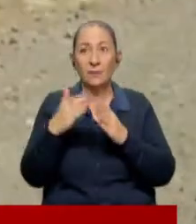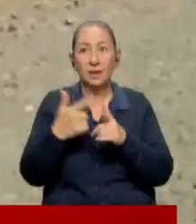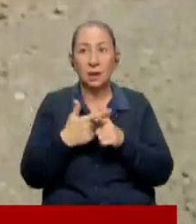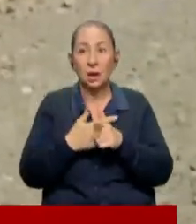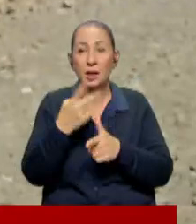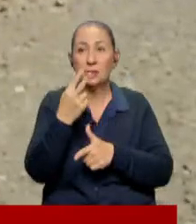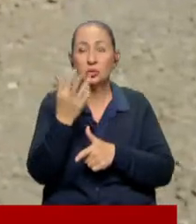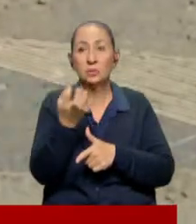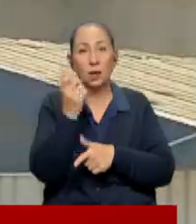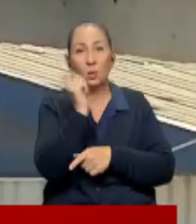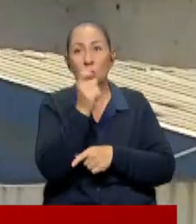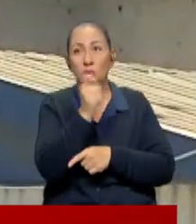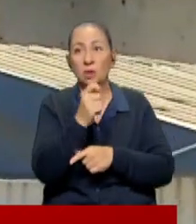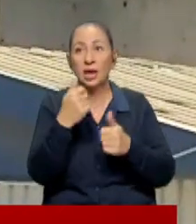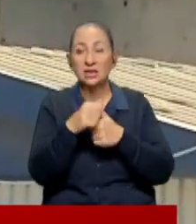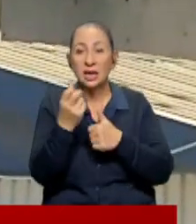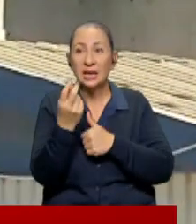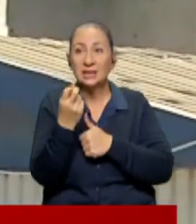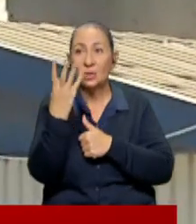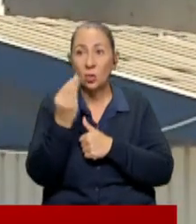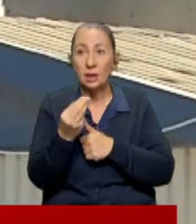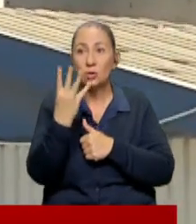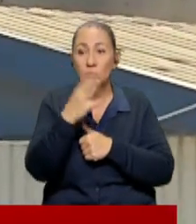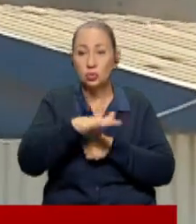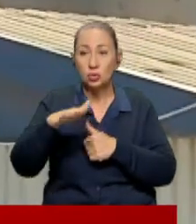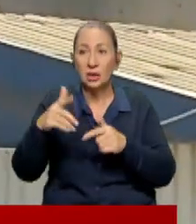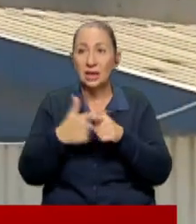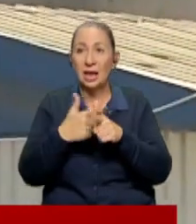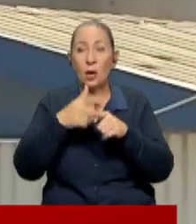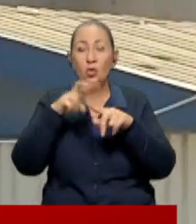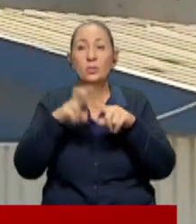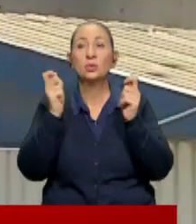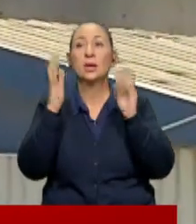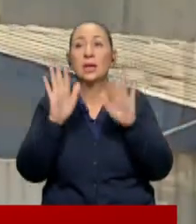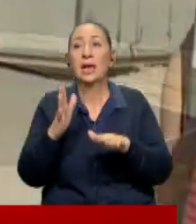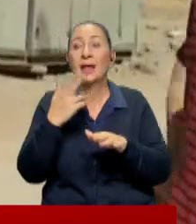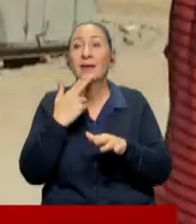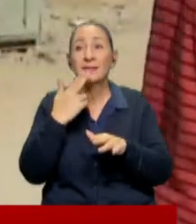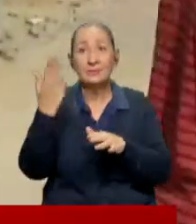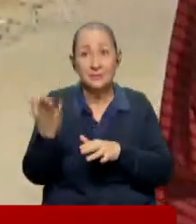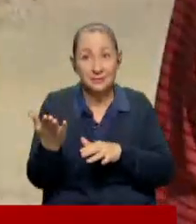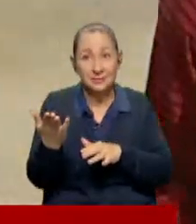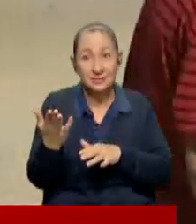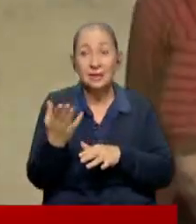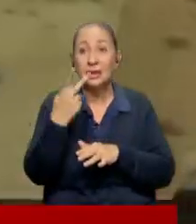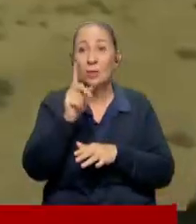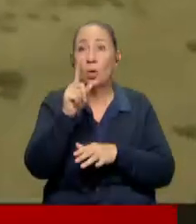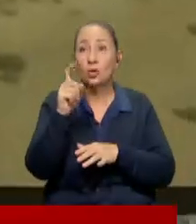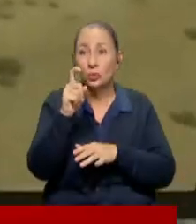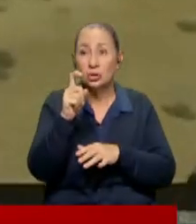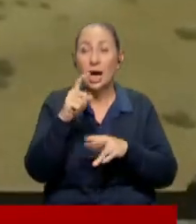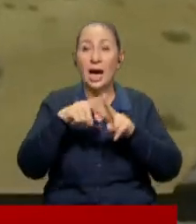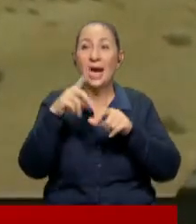kira. 2,5 milyar ödüyoruz. Eşi kanser hastası olan 4 çocuğuyla kirada oturmak zorunda kalan Aynur Kangalgil,